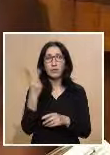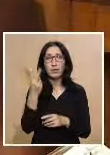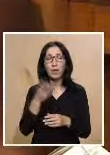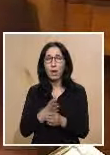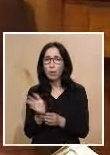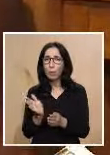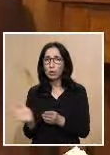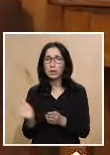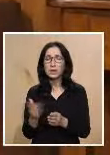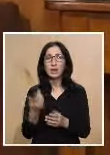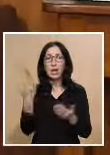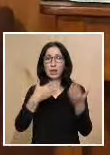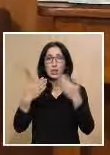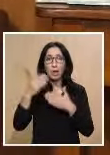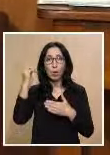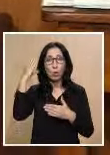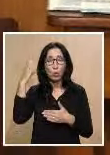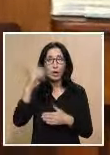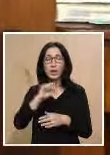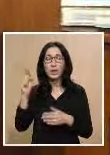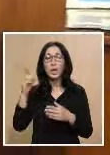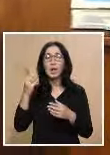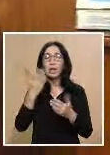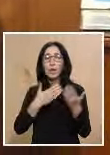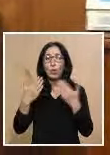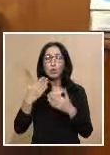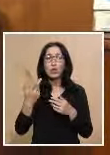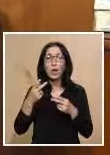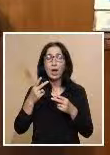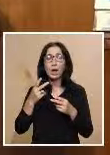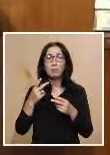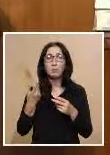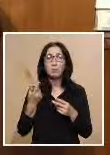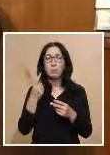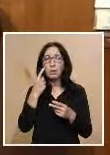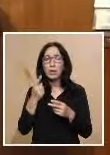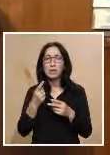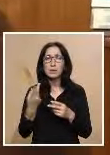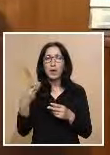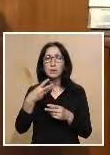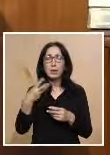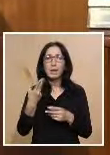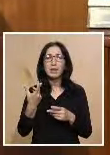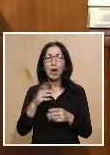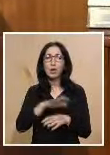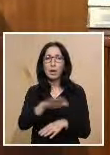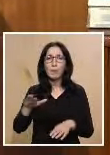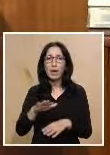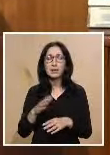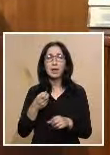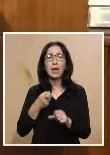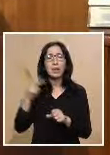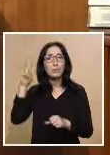две подразделения – наука и научно-експериментална база. И именно в науката изпълняваме